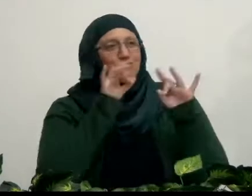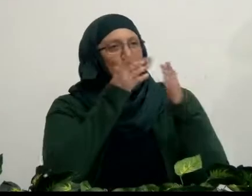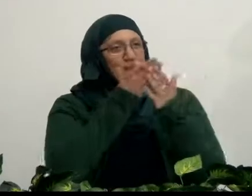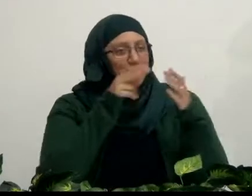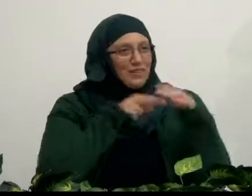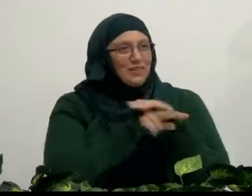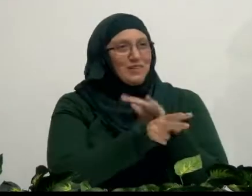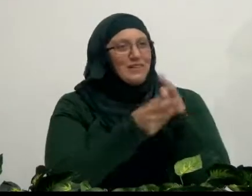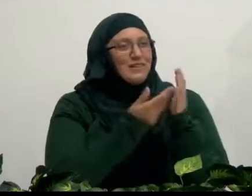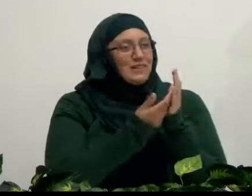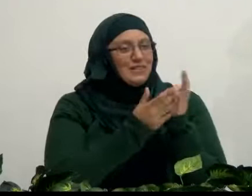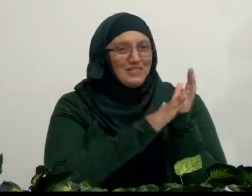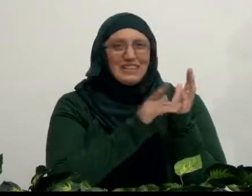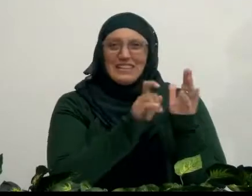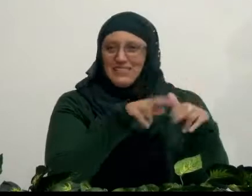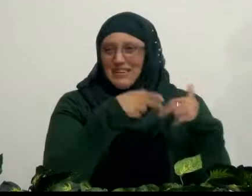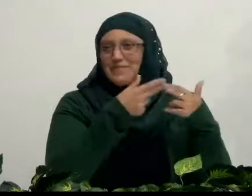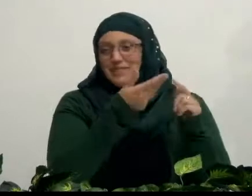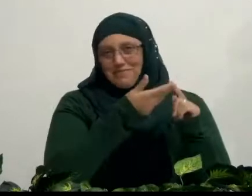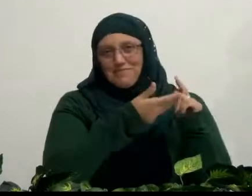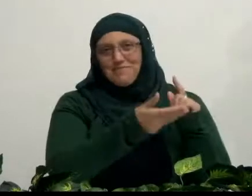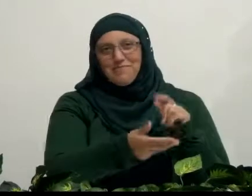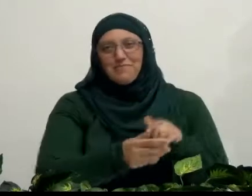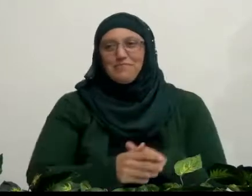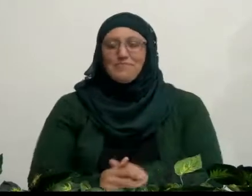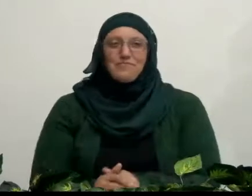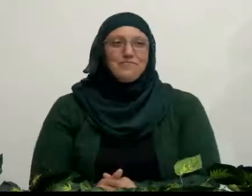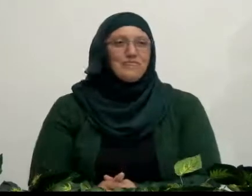محمد وآل محمد. The voice have gone very low.